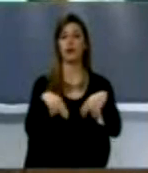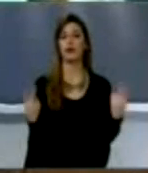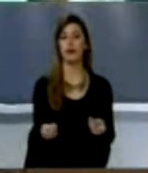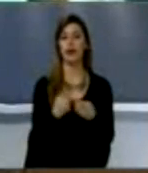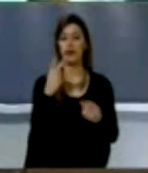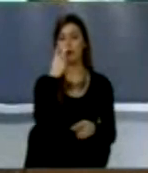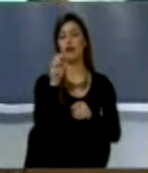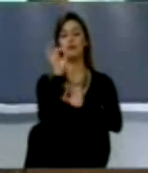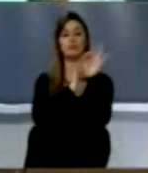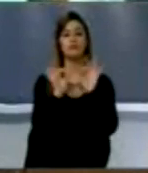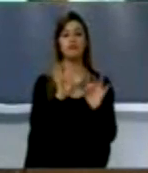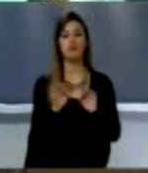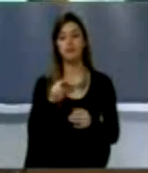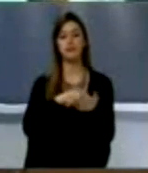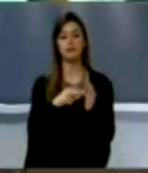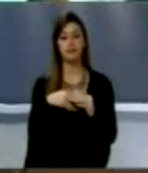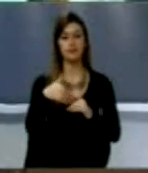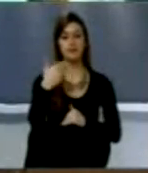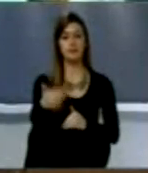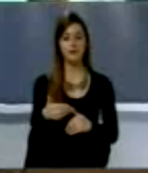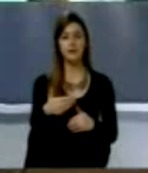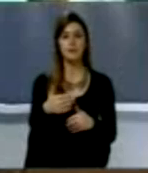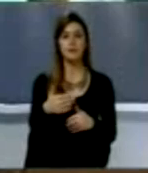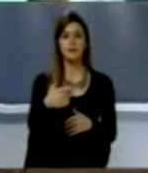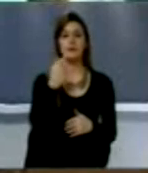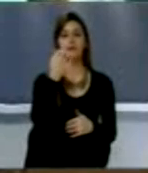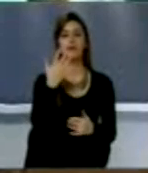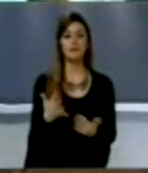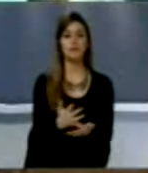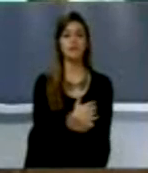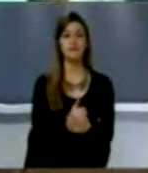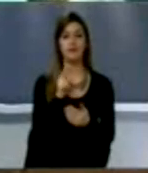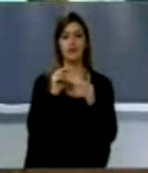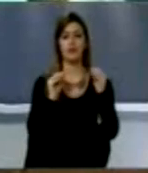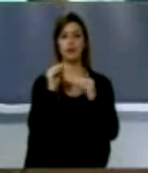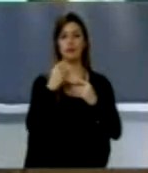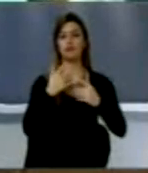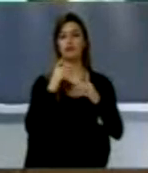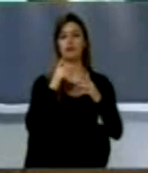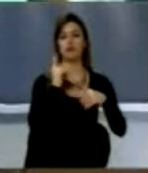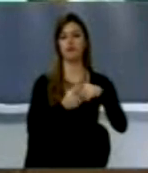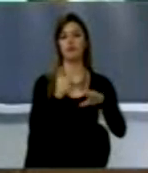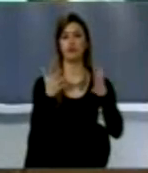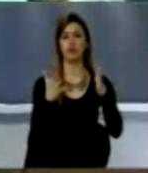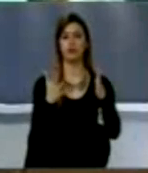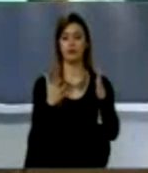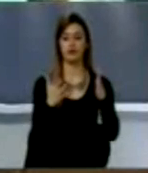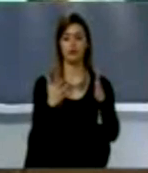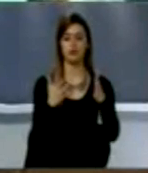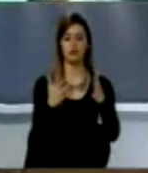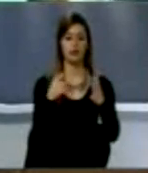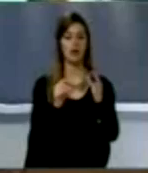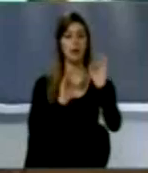e parashikuar e të hyrave në dogana dhe në brendësi të vendit është më tepër se iluzion. Do të mësonin se kjo rritje e